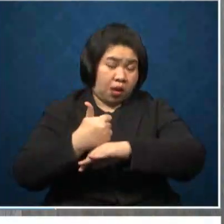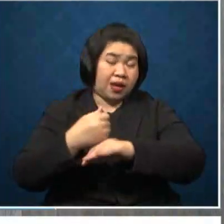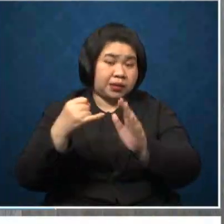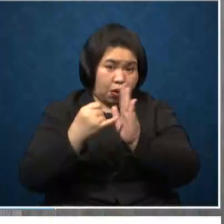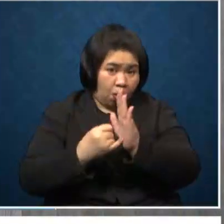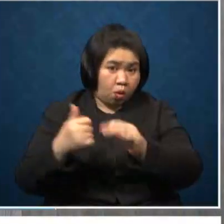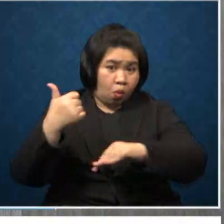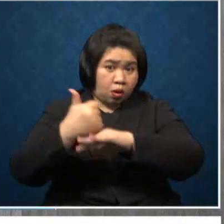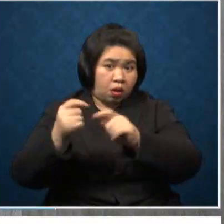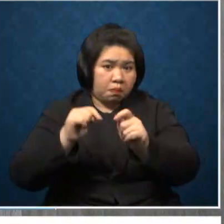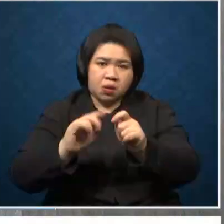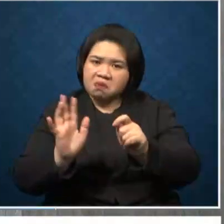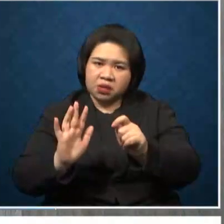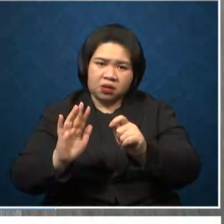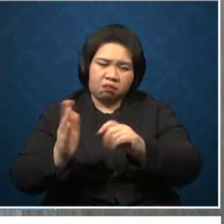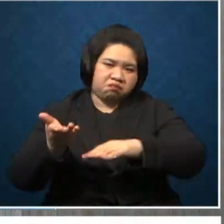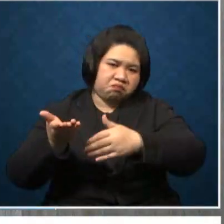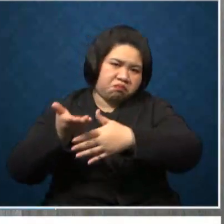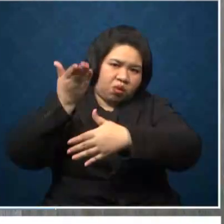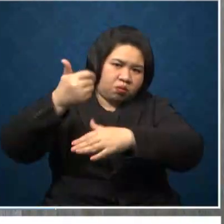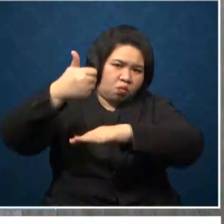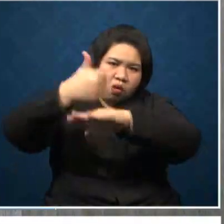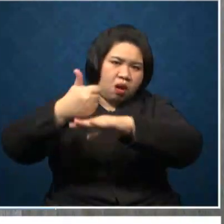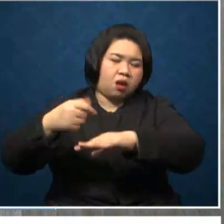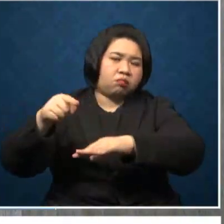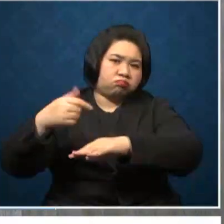ต้องโทษตั้งแต่ระดับบนขึ้นมา